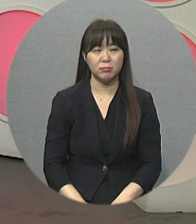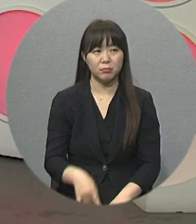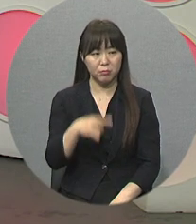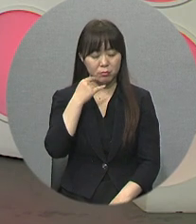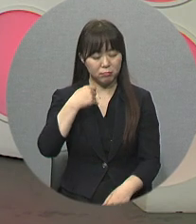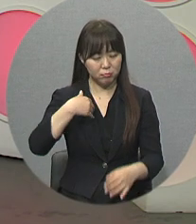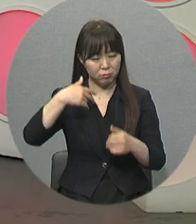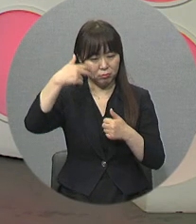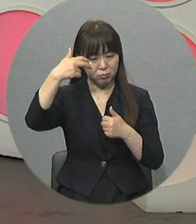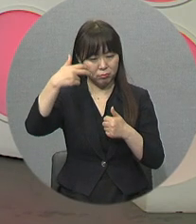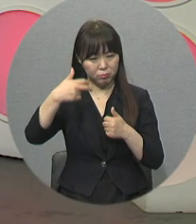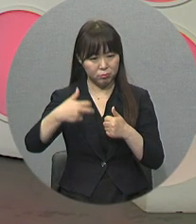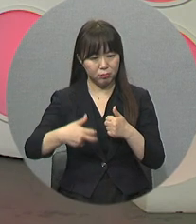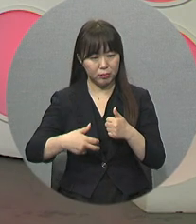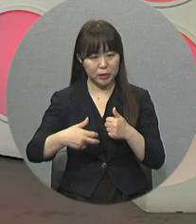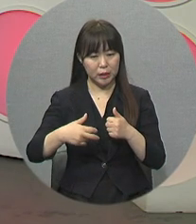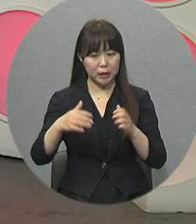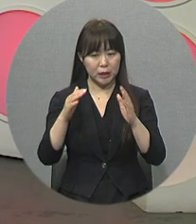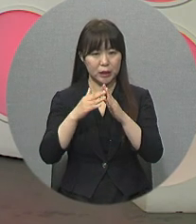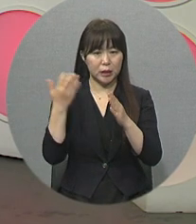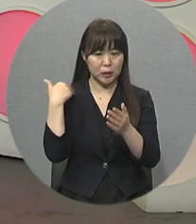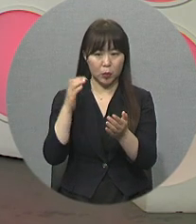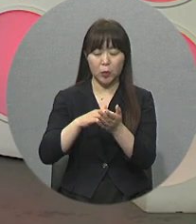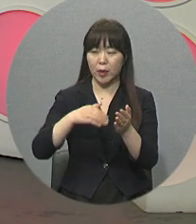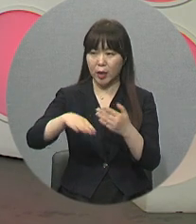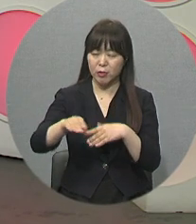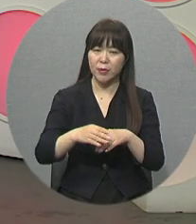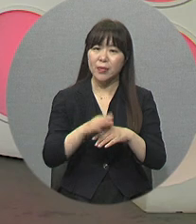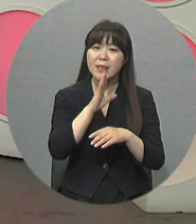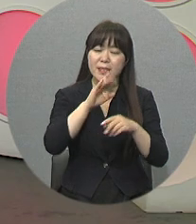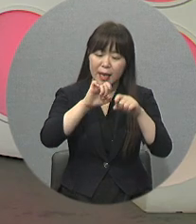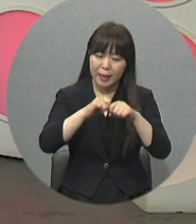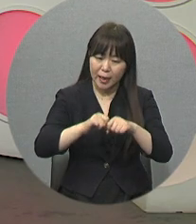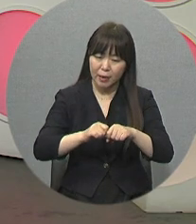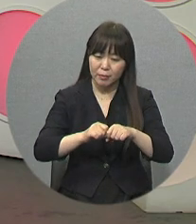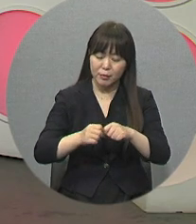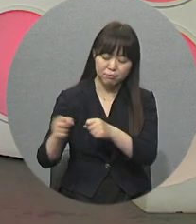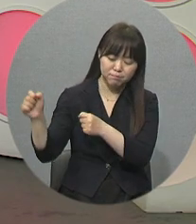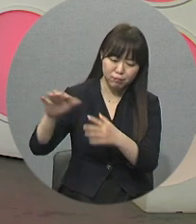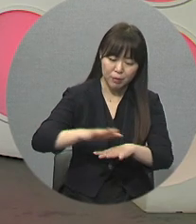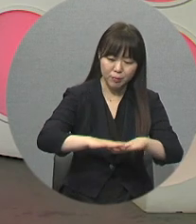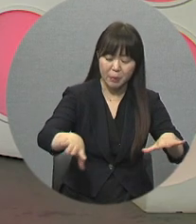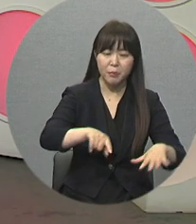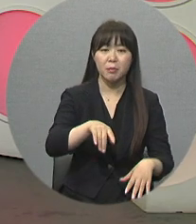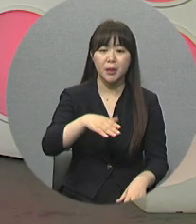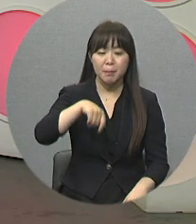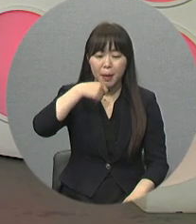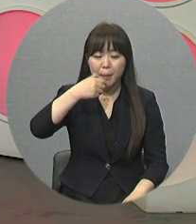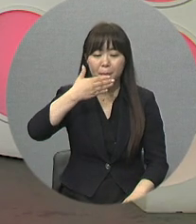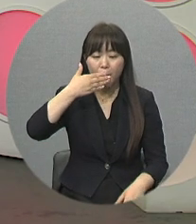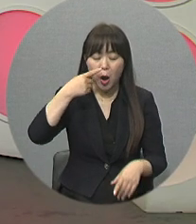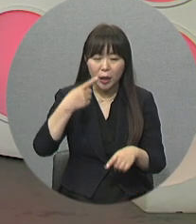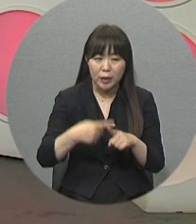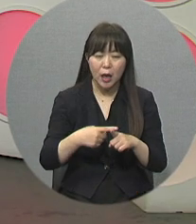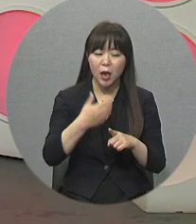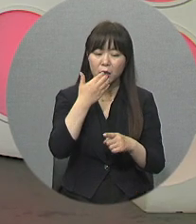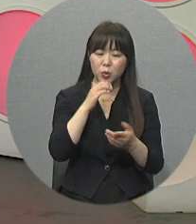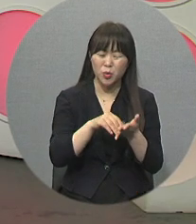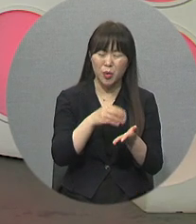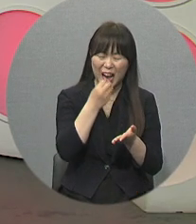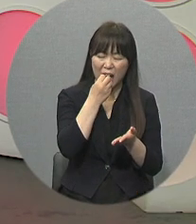보더니 집으로 돌아가 깨를 키에 쏟았습니다. 자 봐라, 밥 먹다 돌 씹어도